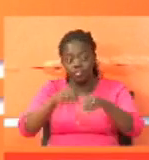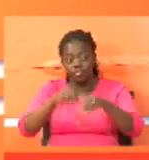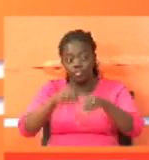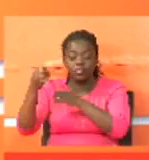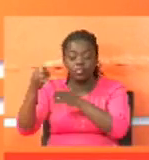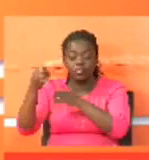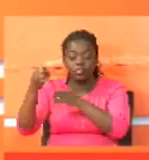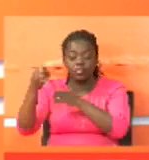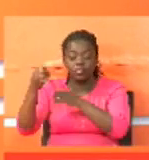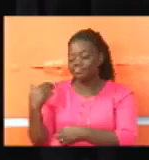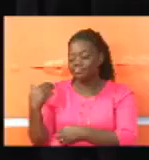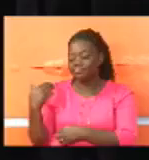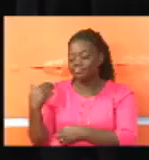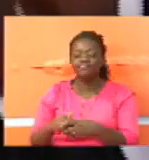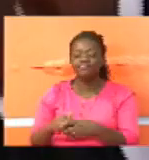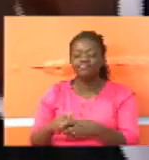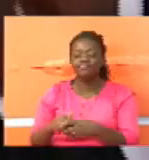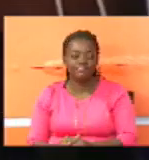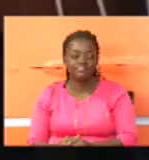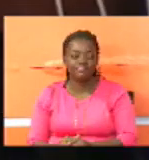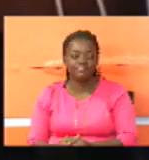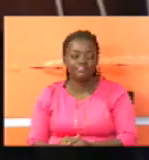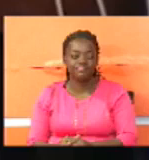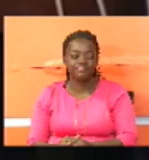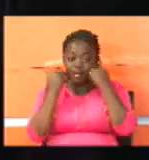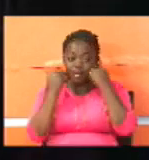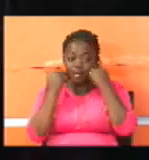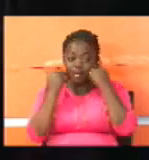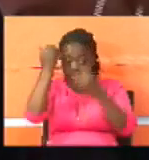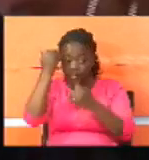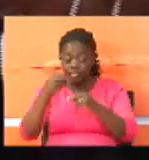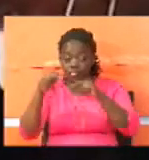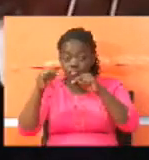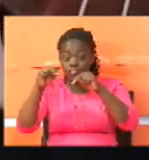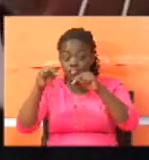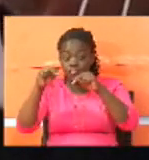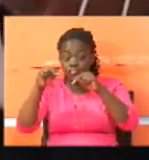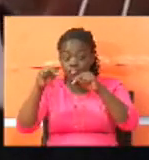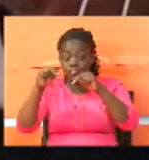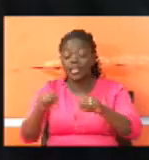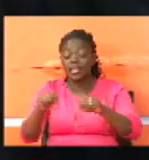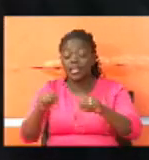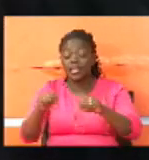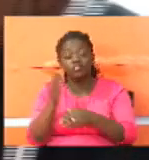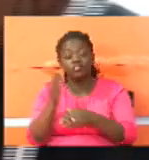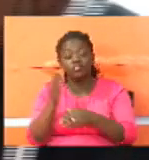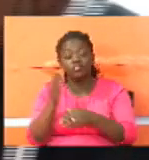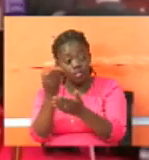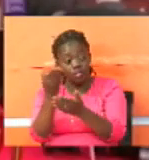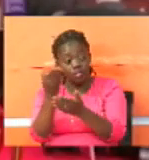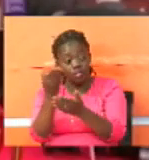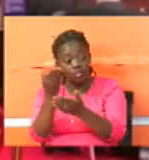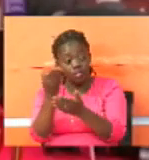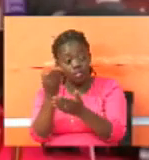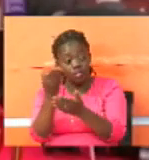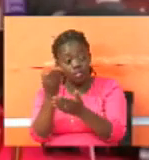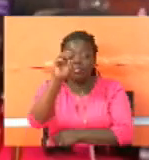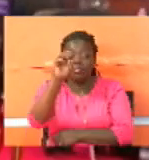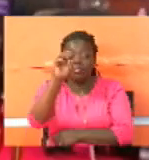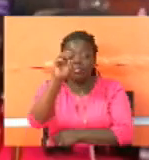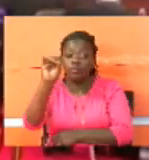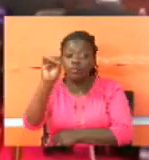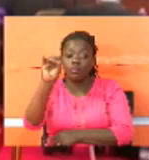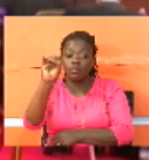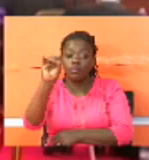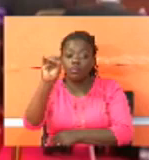okwakaggwa. Abalamuzi ba kkooti ey'oku ntikko olwaleero tebasobodde okuwulira okusaba kwa Robert Kyagulanyi Ssentamu okuva mu musango gwe bawawabira Pulezidenti